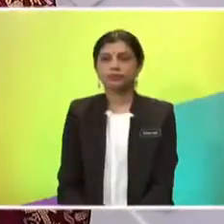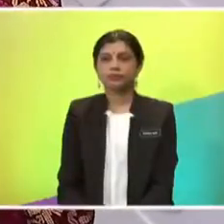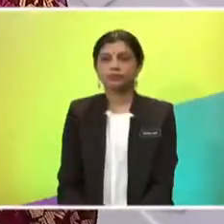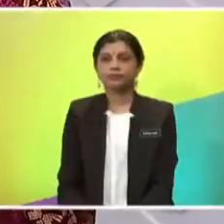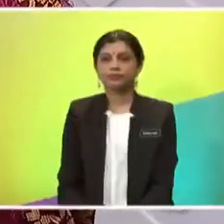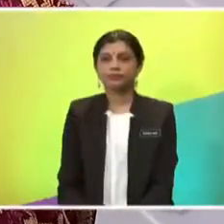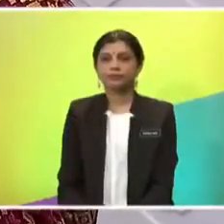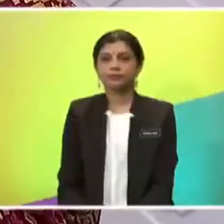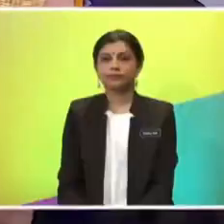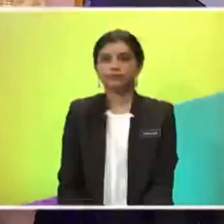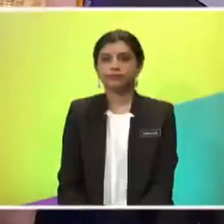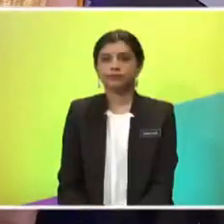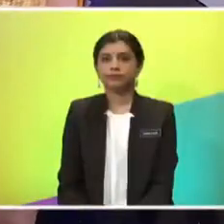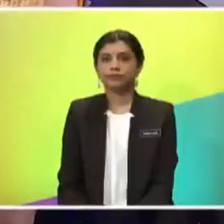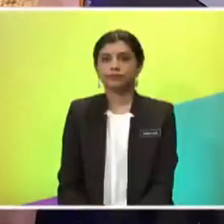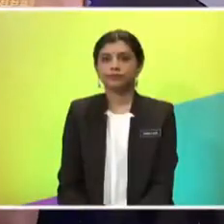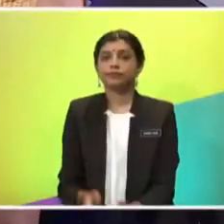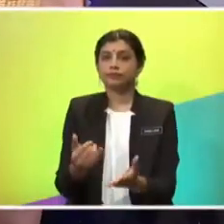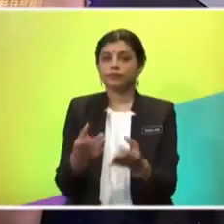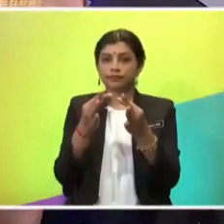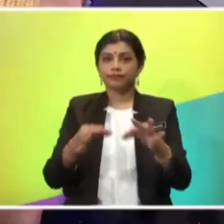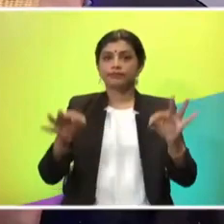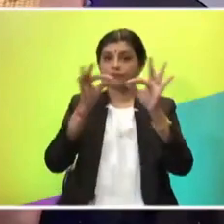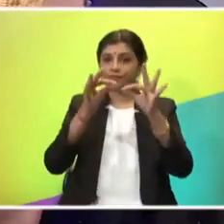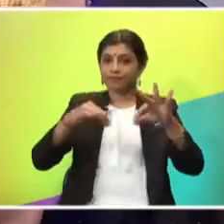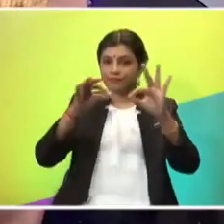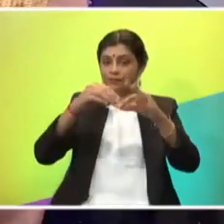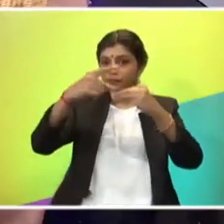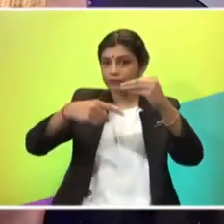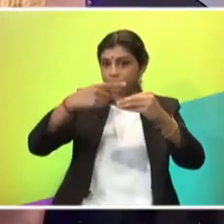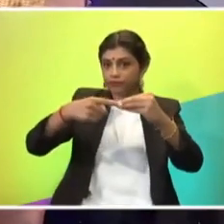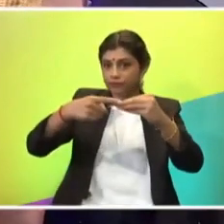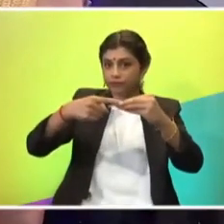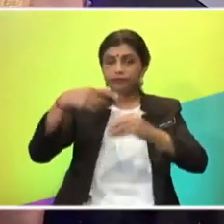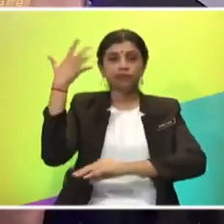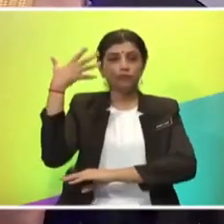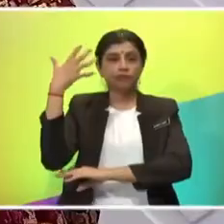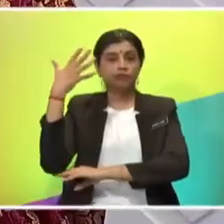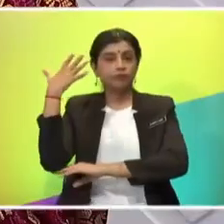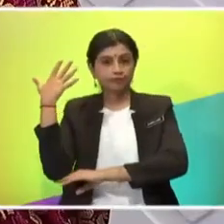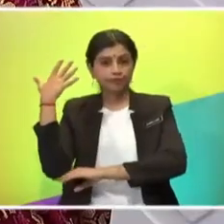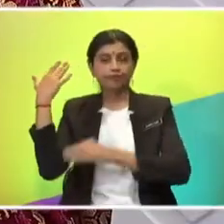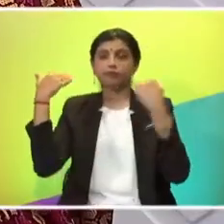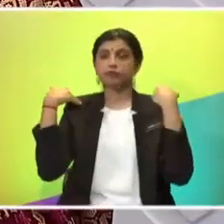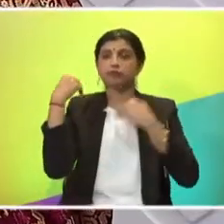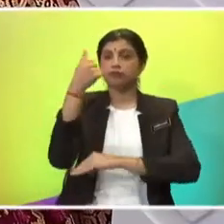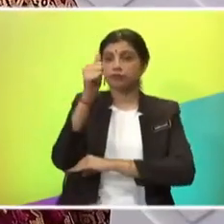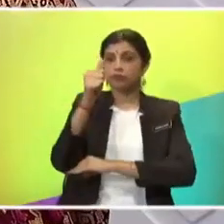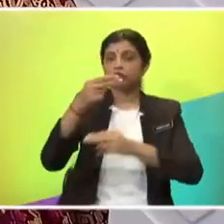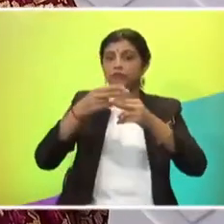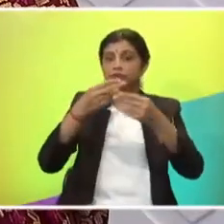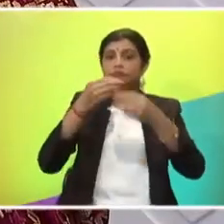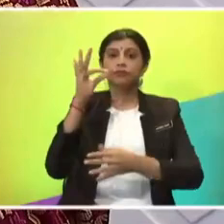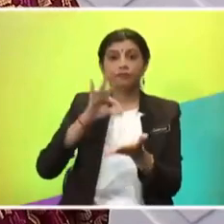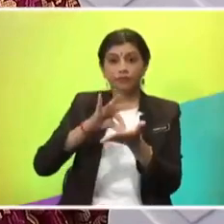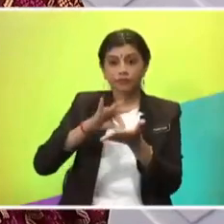Assalamualaikum Tuan Hamba. Waalaikumsalam Tuan Hamba. Hamba ada memiliki 10 biji telur ayam dan sekampit gandum. Hamba ingin